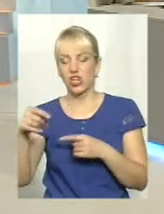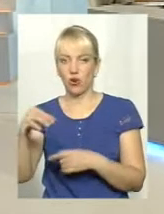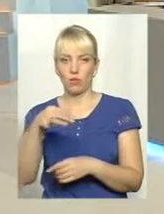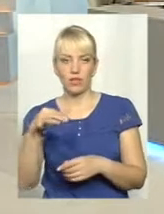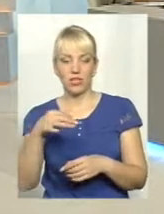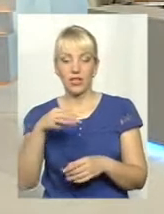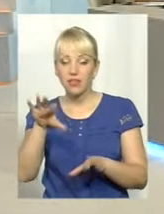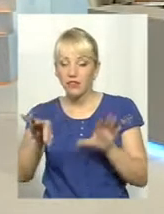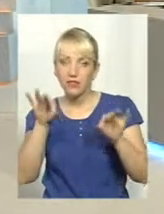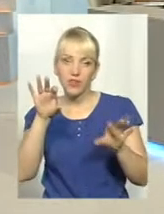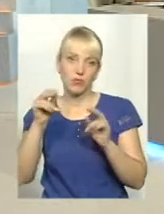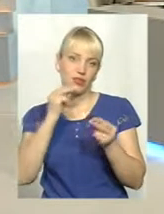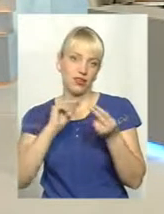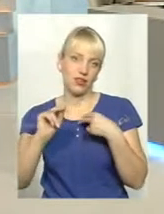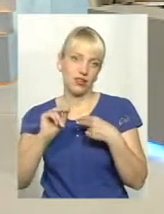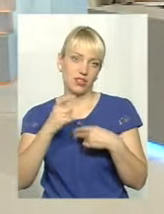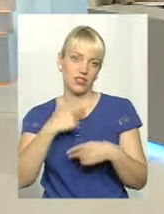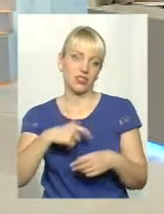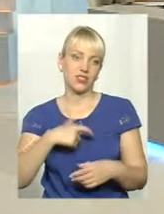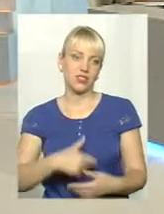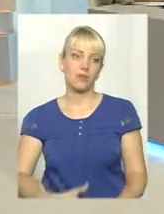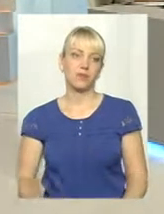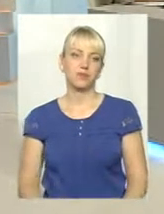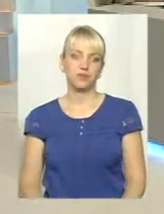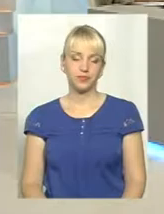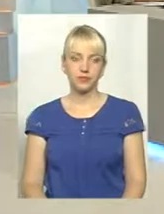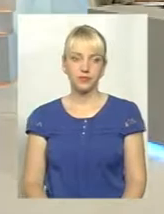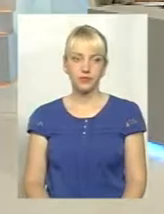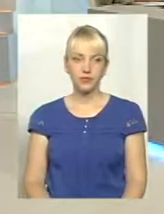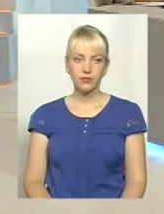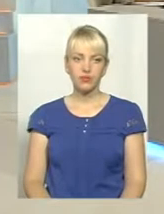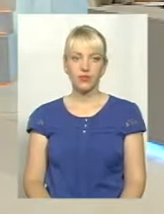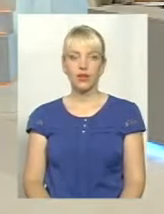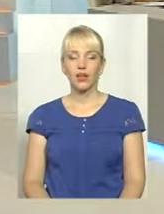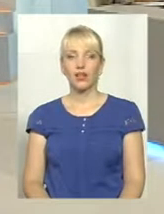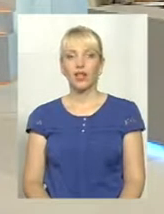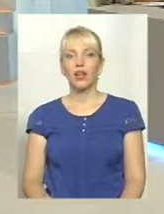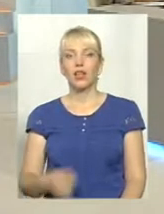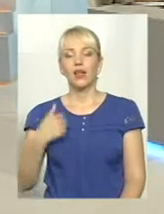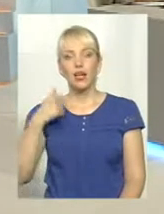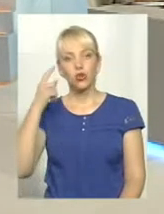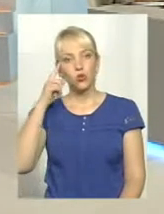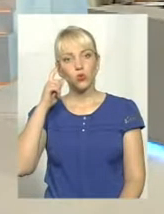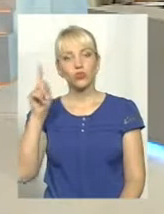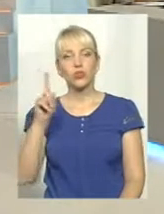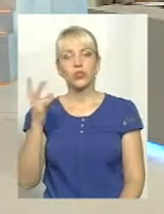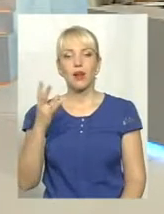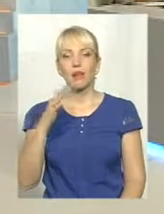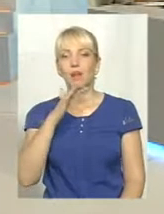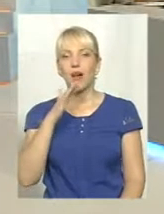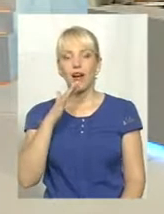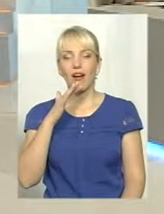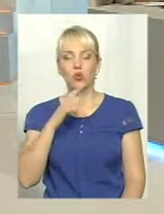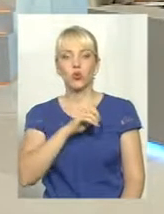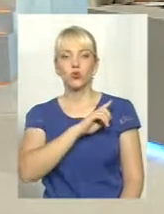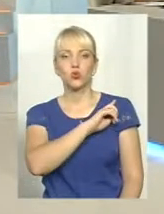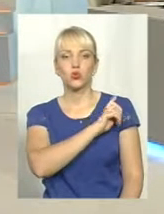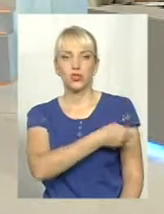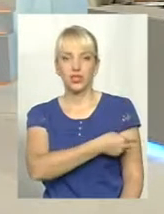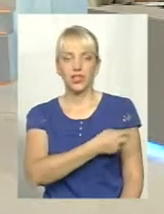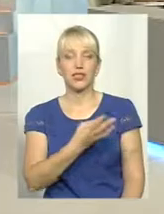нього в соцмережах висміювали. Ну, тобто там була досить цікава ситуація з брендом. Тобто потрібно подивитися на